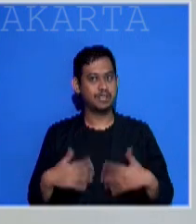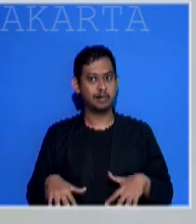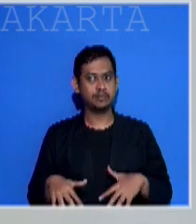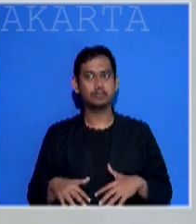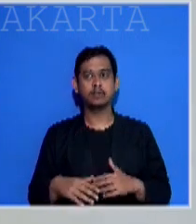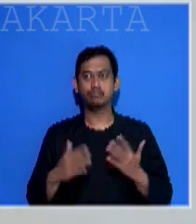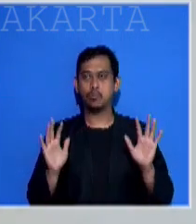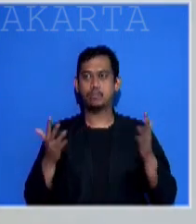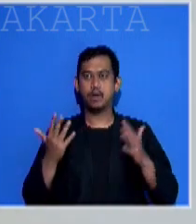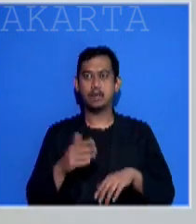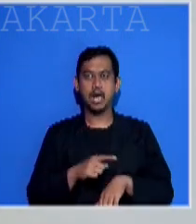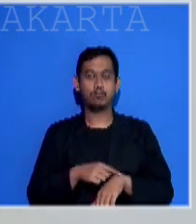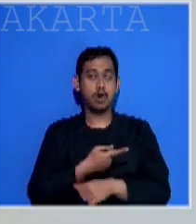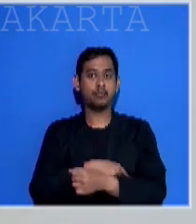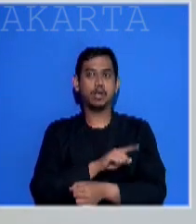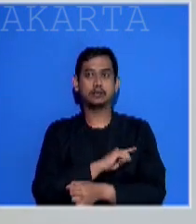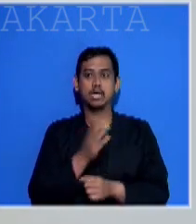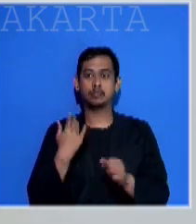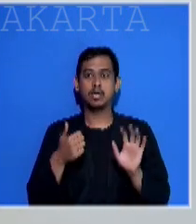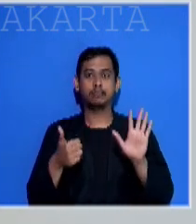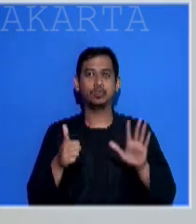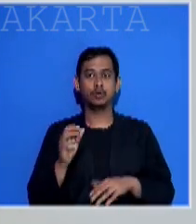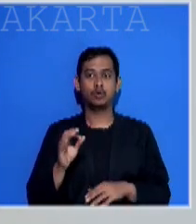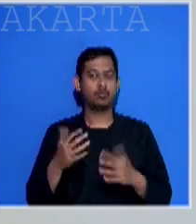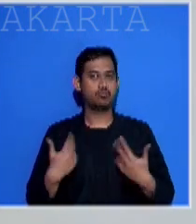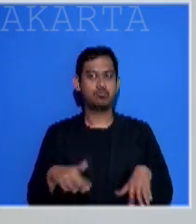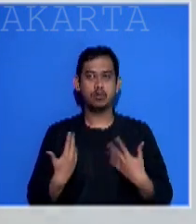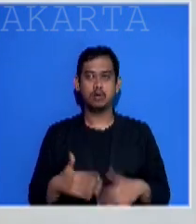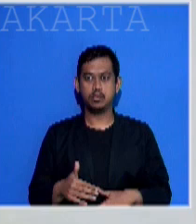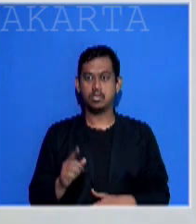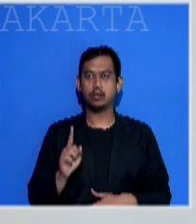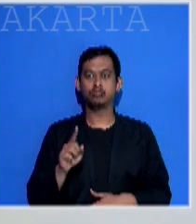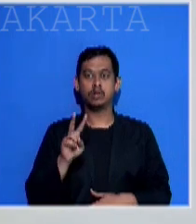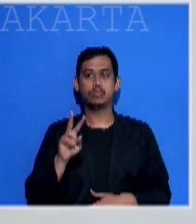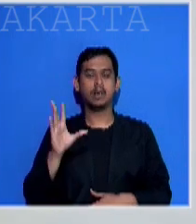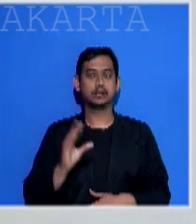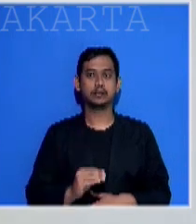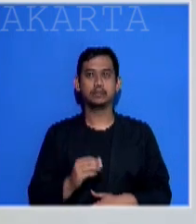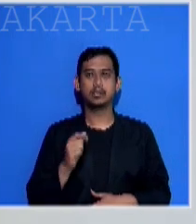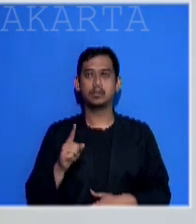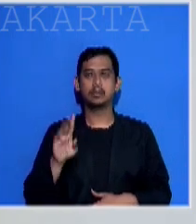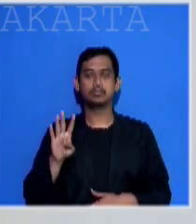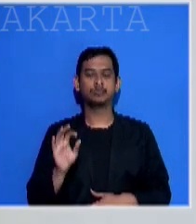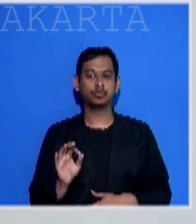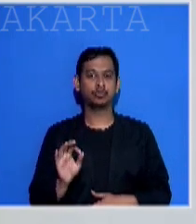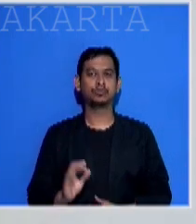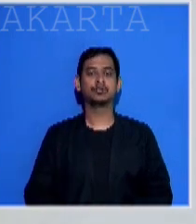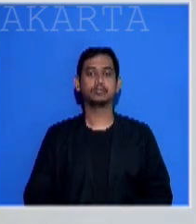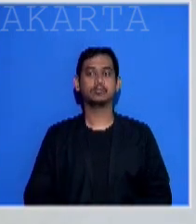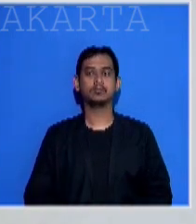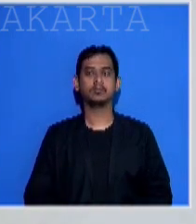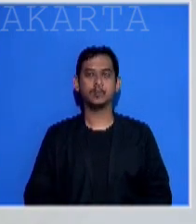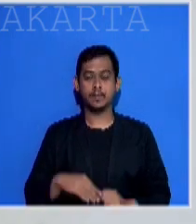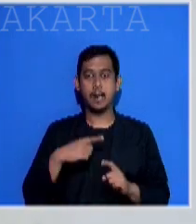yang tadi 67 sampai 70 di hari kedua berarti kan ada 2 hari itu mampu 140 terus ditambah